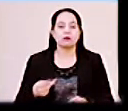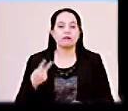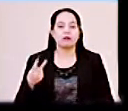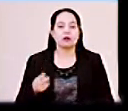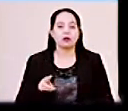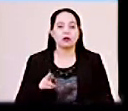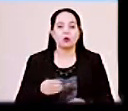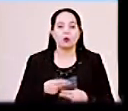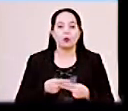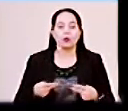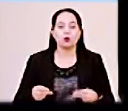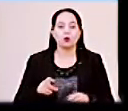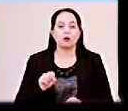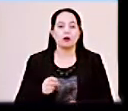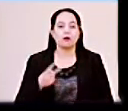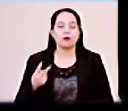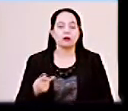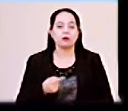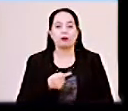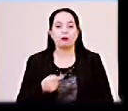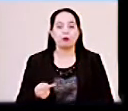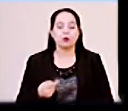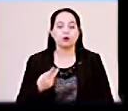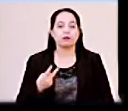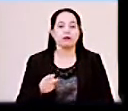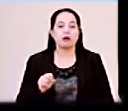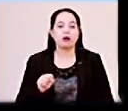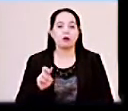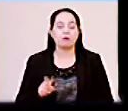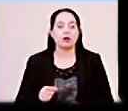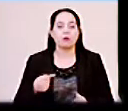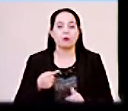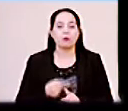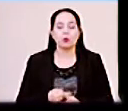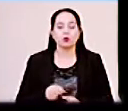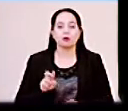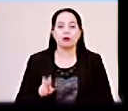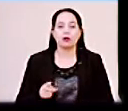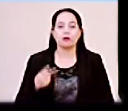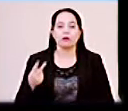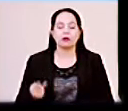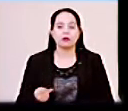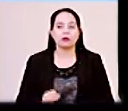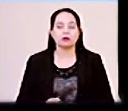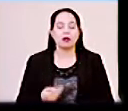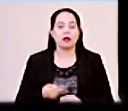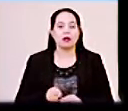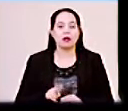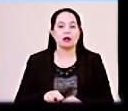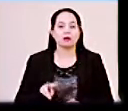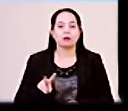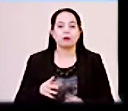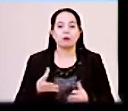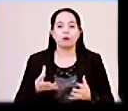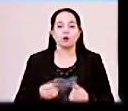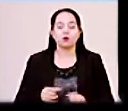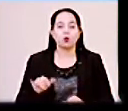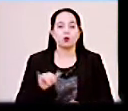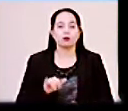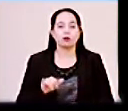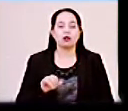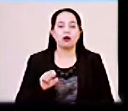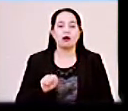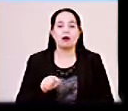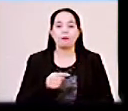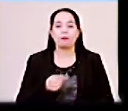то получим а квадрат минус 2аб плюс b квадрат. Это мы получили, умножая